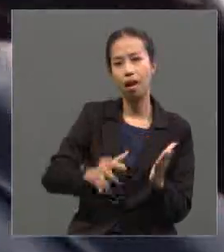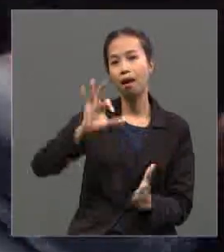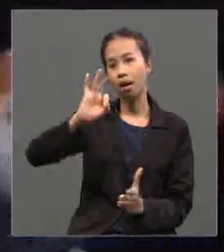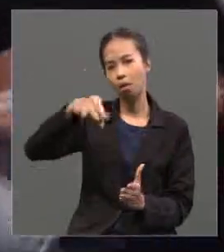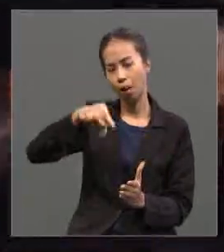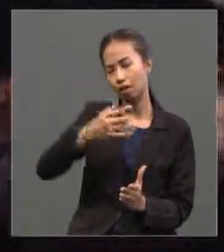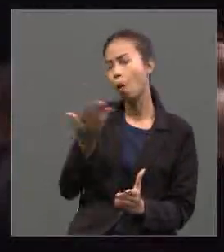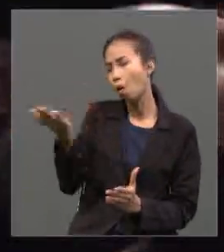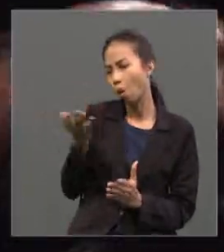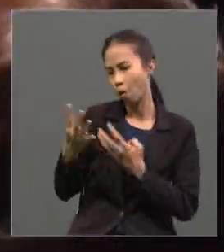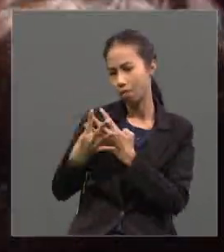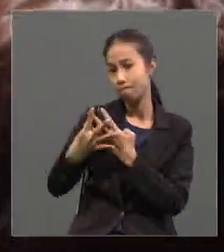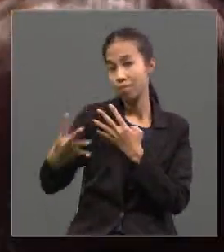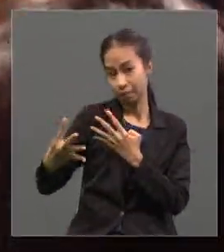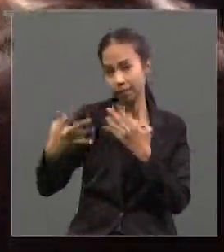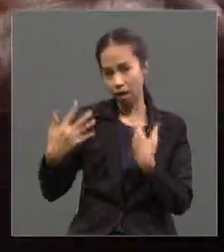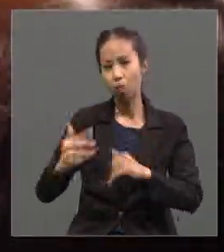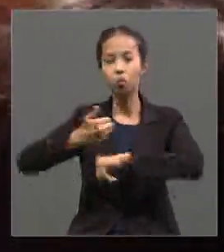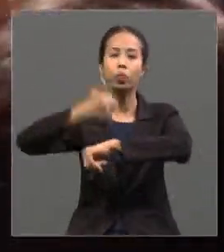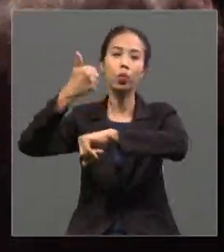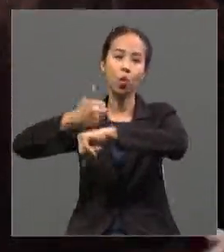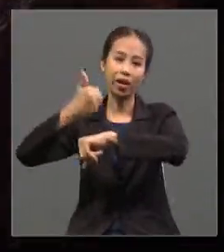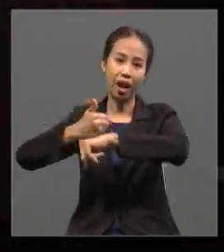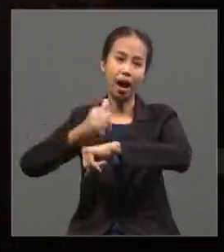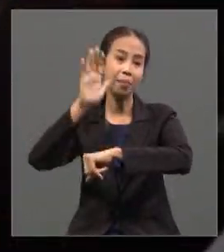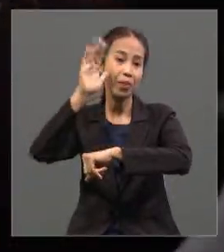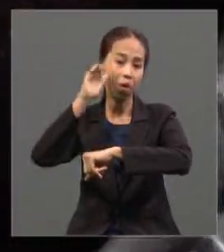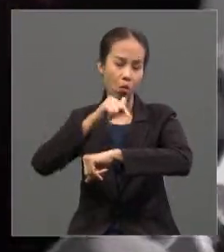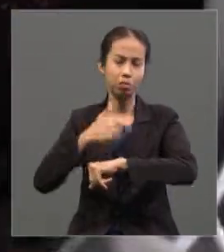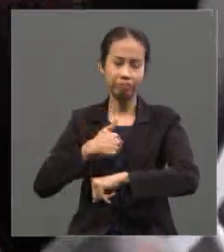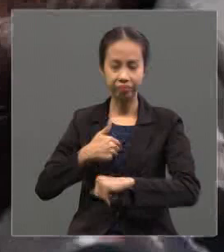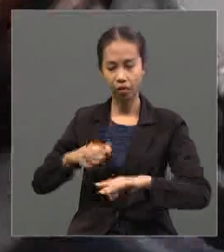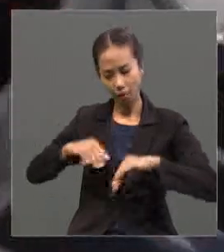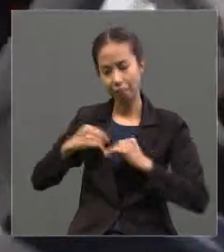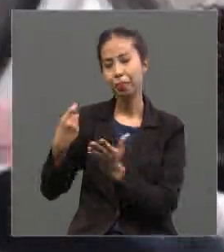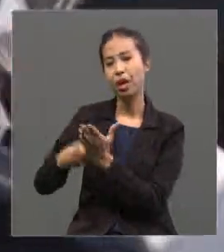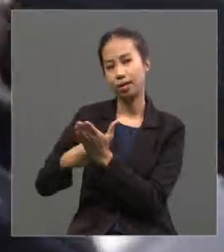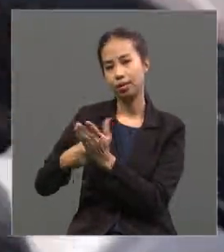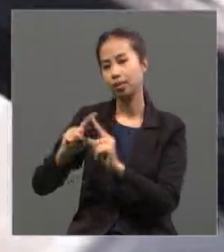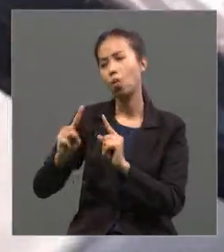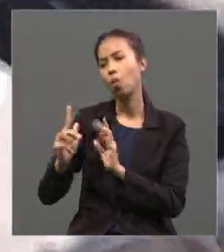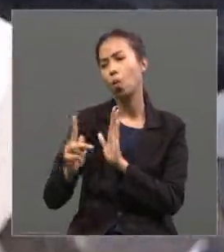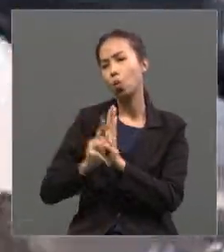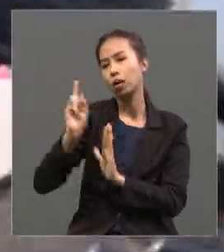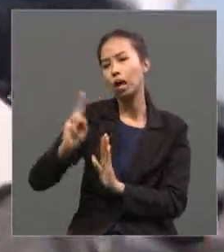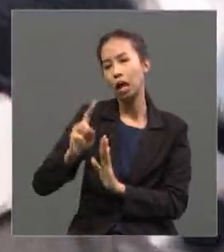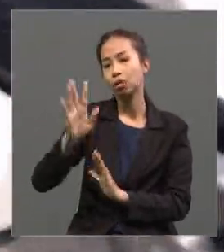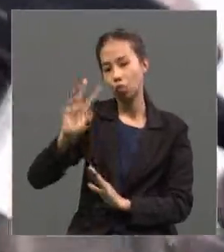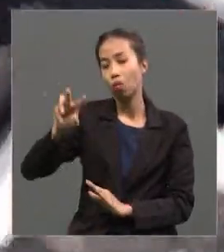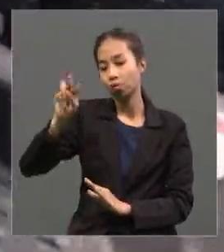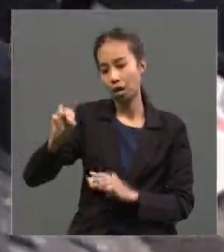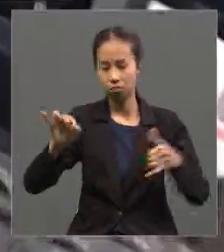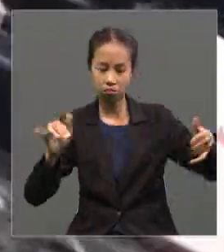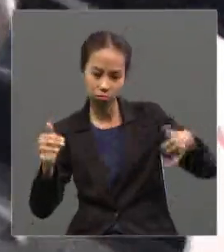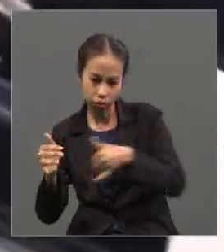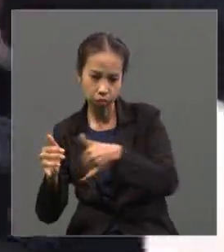9,000 บาทแล้วก็มีเจ้านายของพ่อเยาวชนเนี่ยช่วยค้ำประกันด้วยแต่ว่าเงื่อนไขคือต้องรายงานตัวตามนัดและร